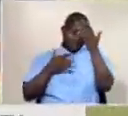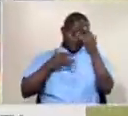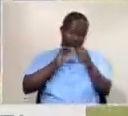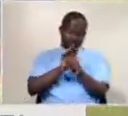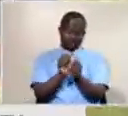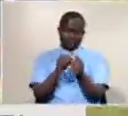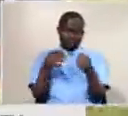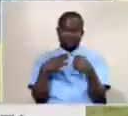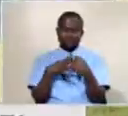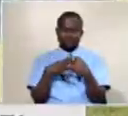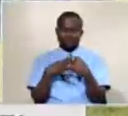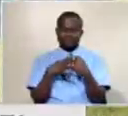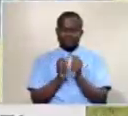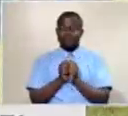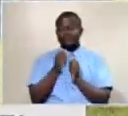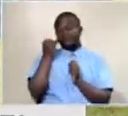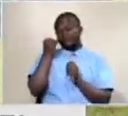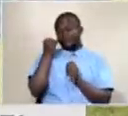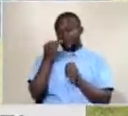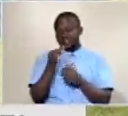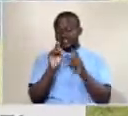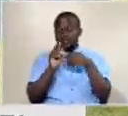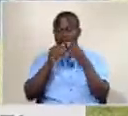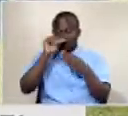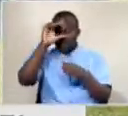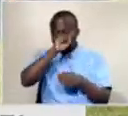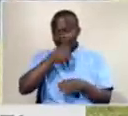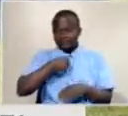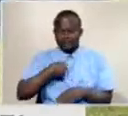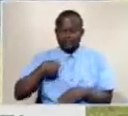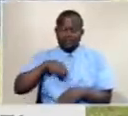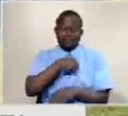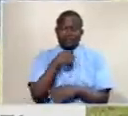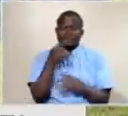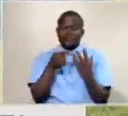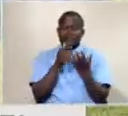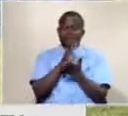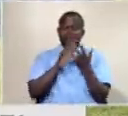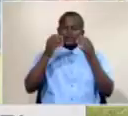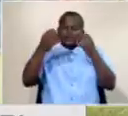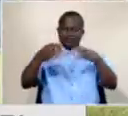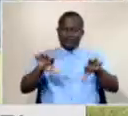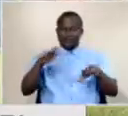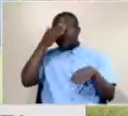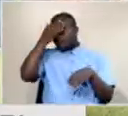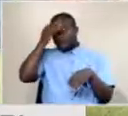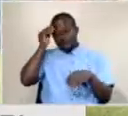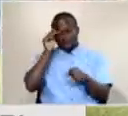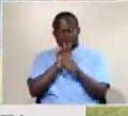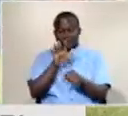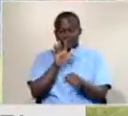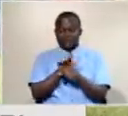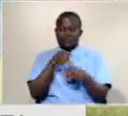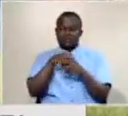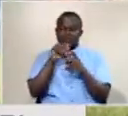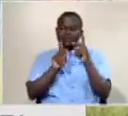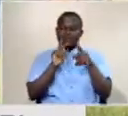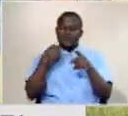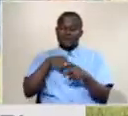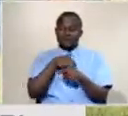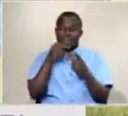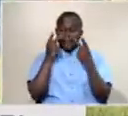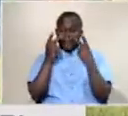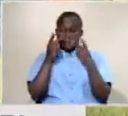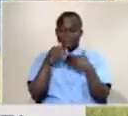cya COVID-19 Iyo abaturage batubuze bagenda bagira bimwe batakaza bibagirwa cyane cyane rero mu bantu